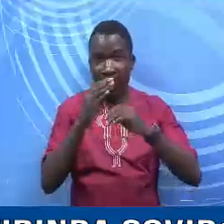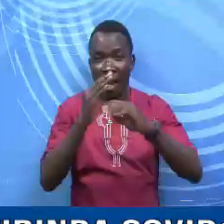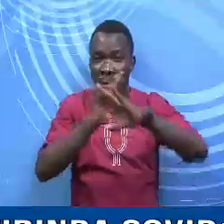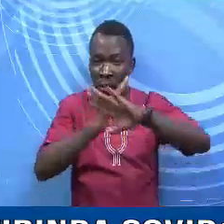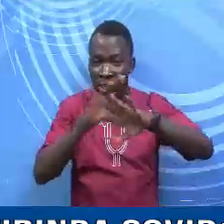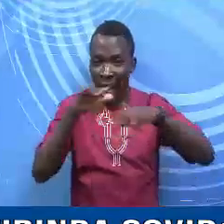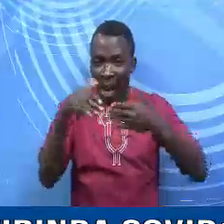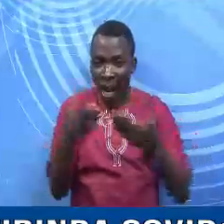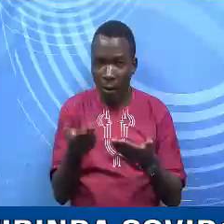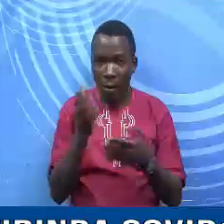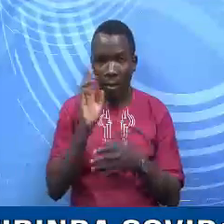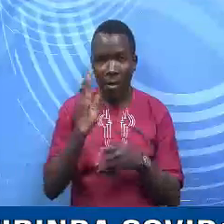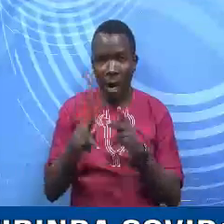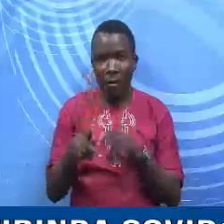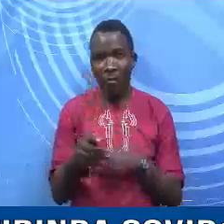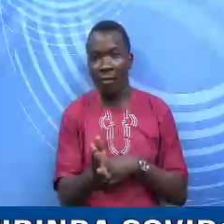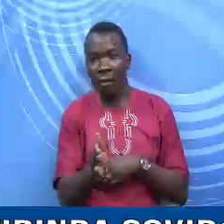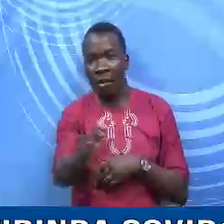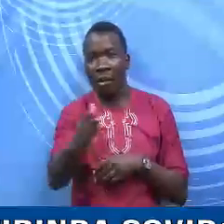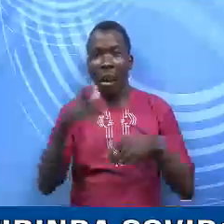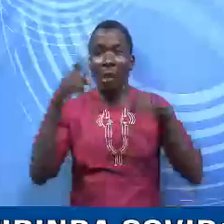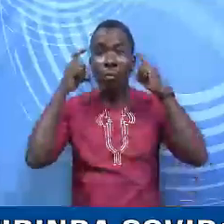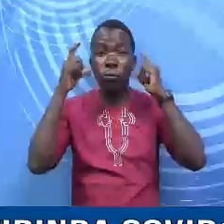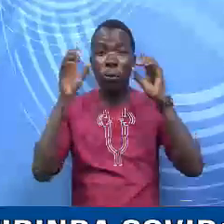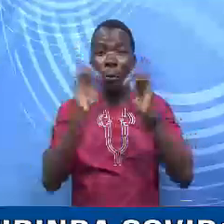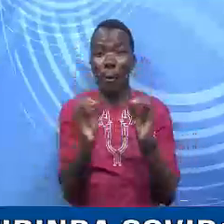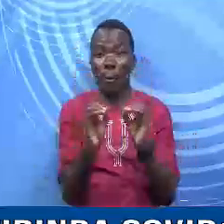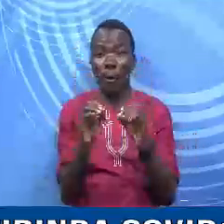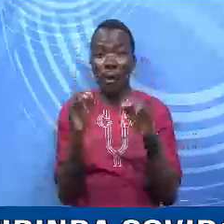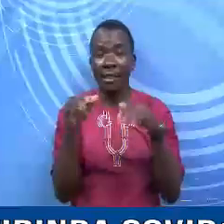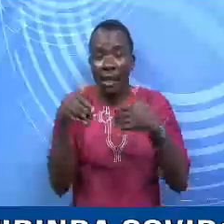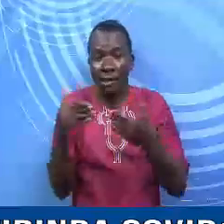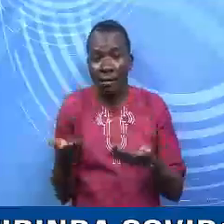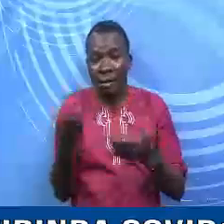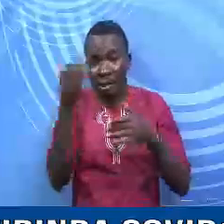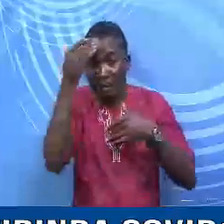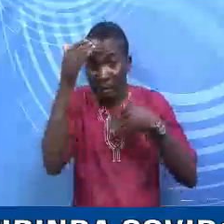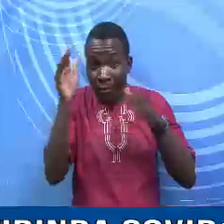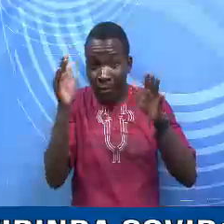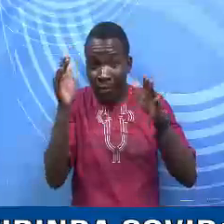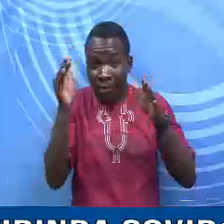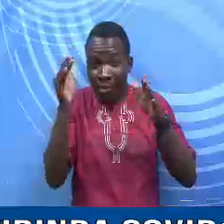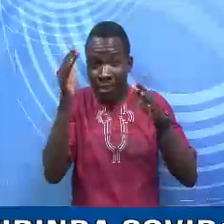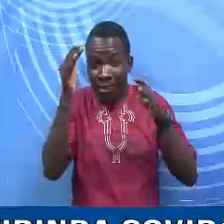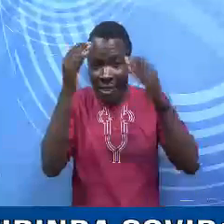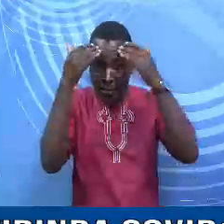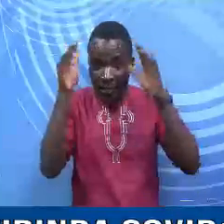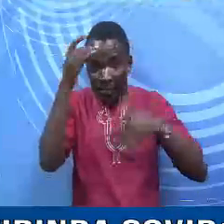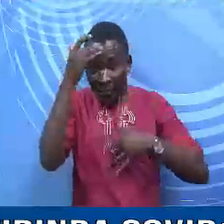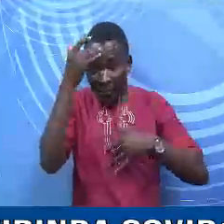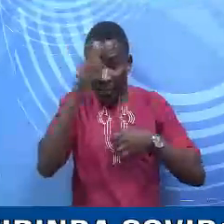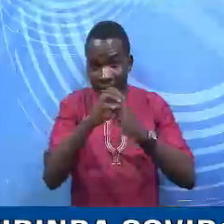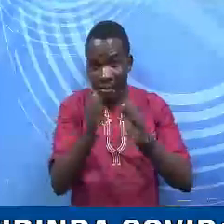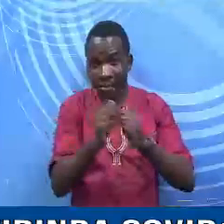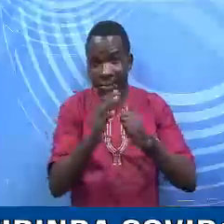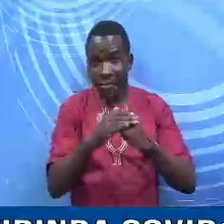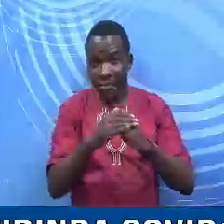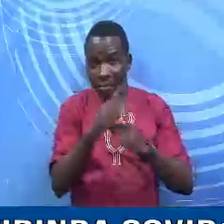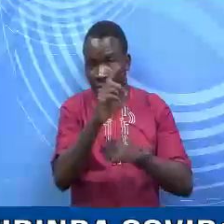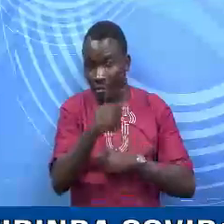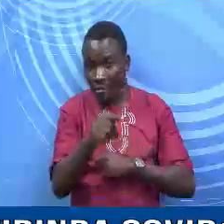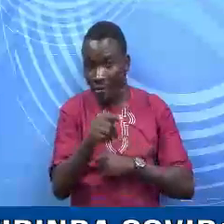urabona nabagenda mu muhanda bose nta numwe wambaye agapfukamunwa cyangwa icyorezo ntago mukize iki cyorezo turakizi sibyo ko